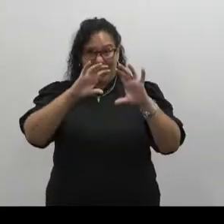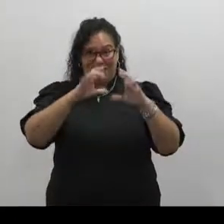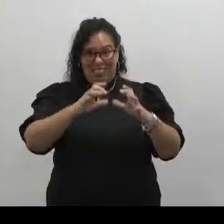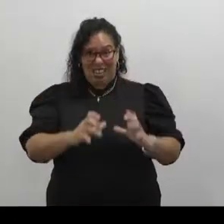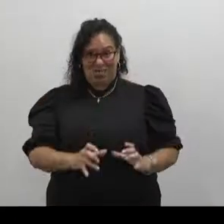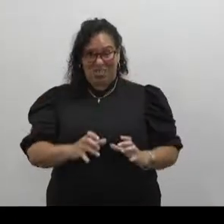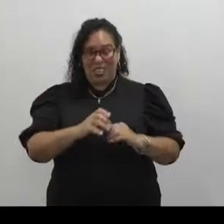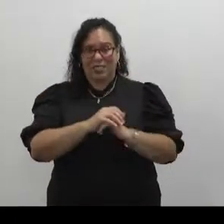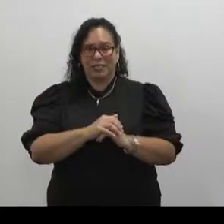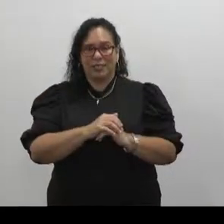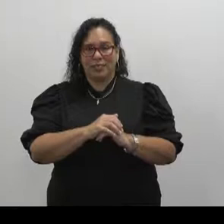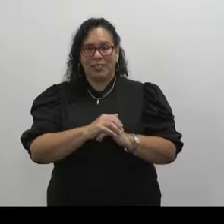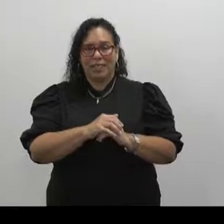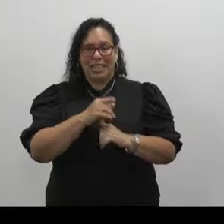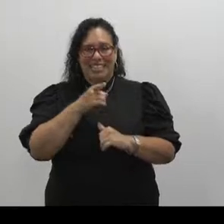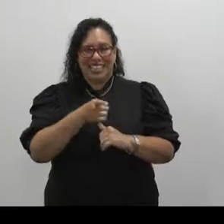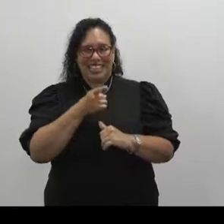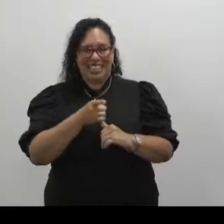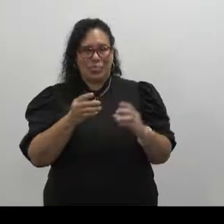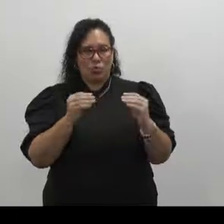khi ông kết thà